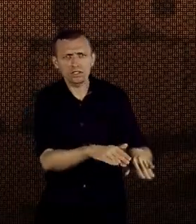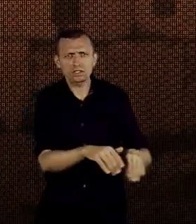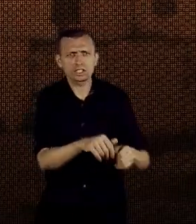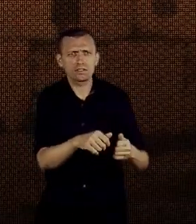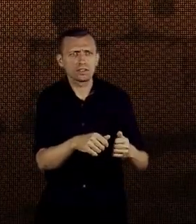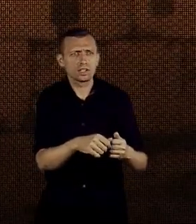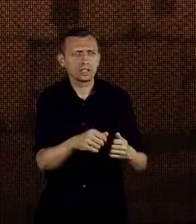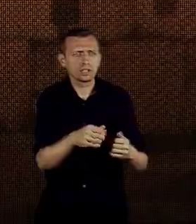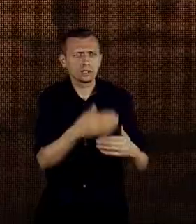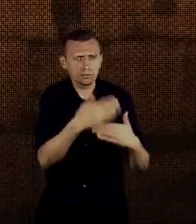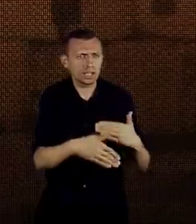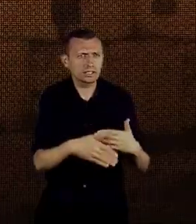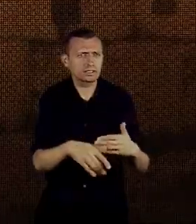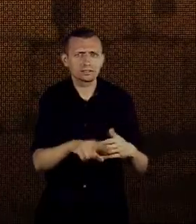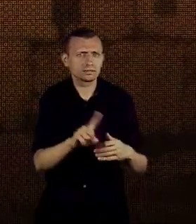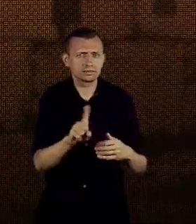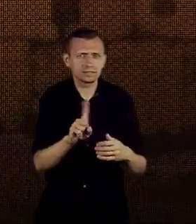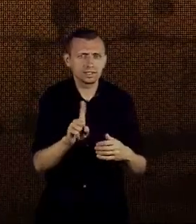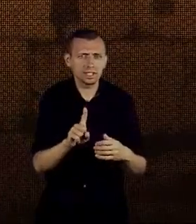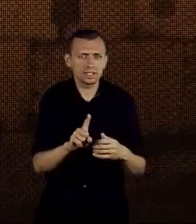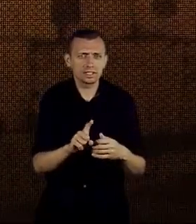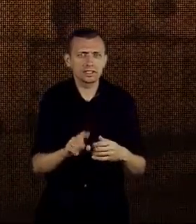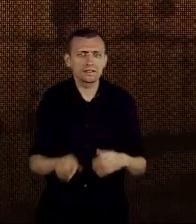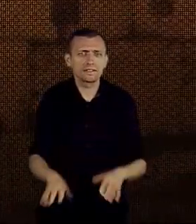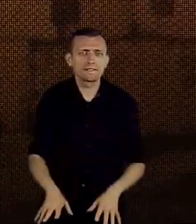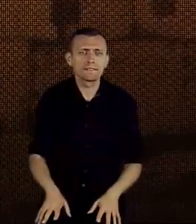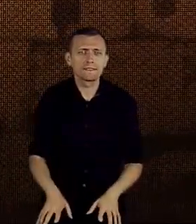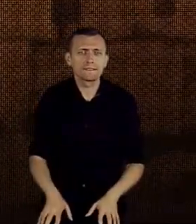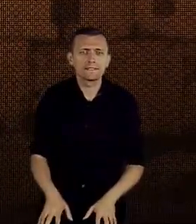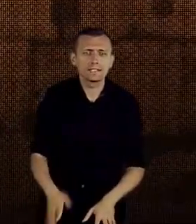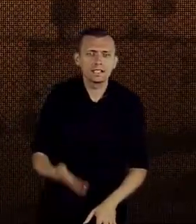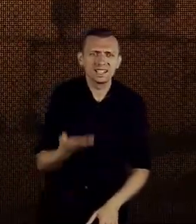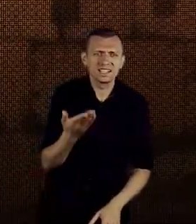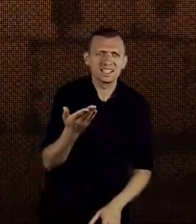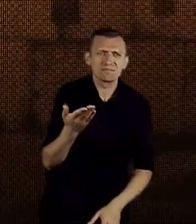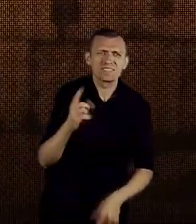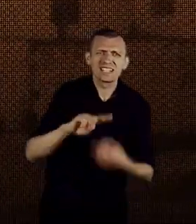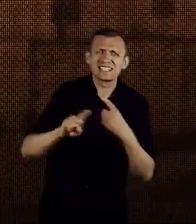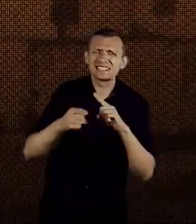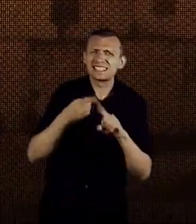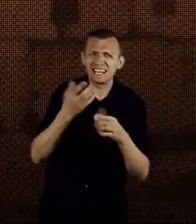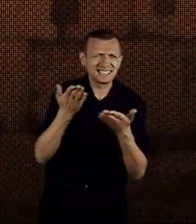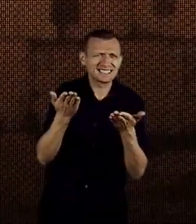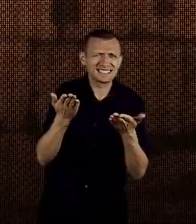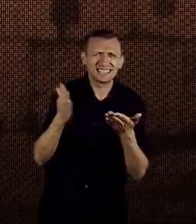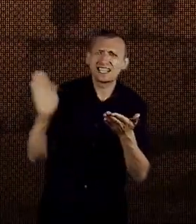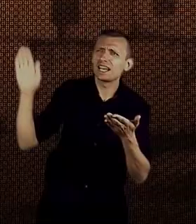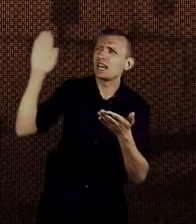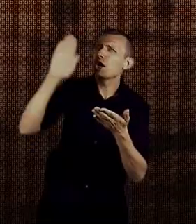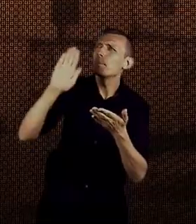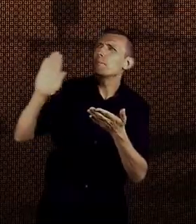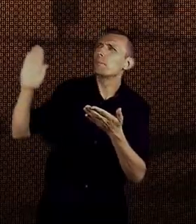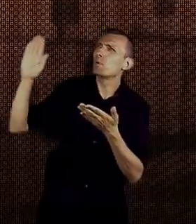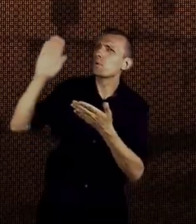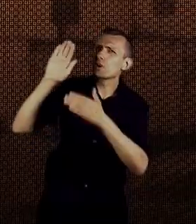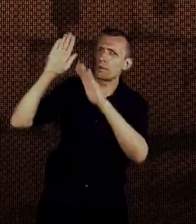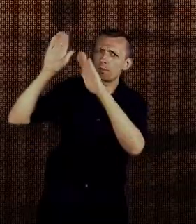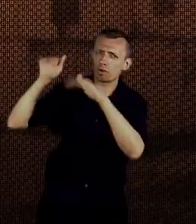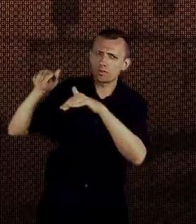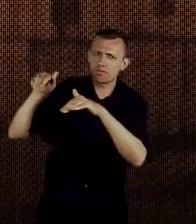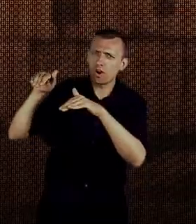uderzyła na sądzie w jego własnego syna i dzięki temu Jezus umarł za mnie i za